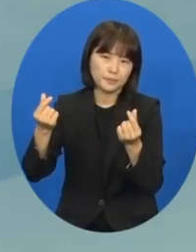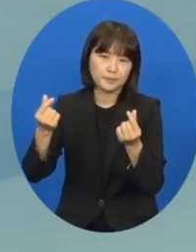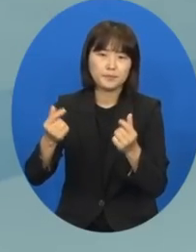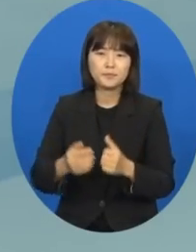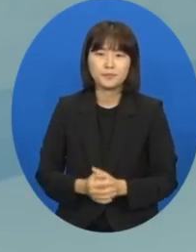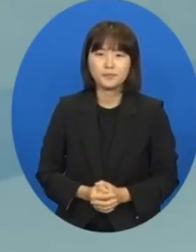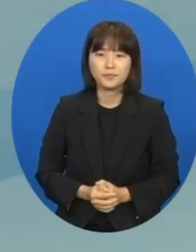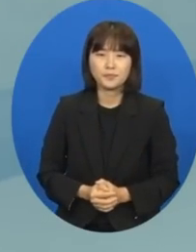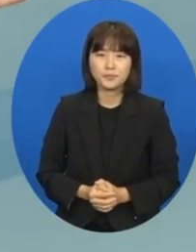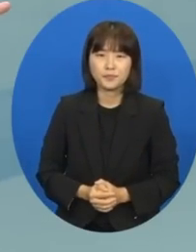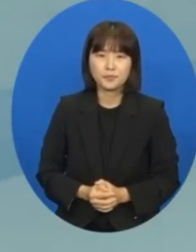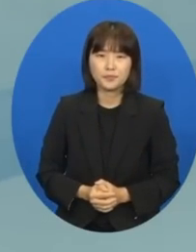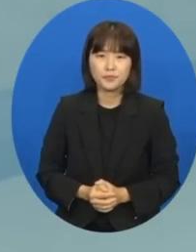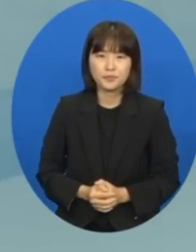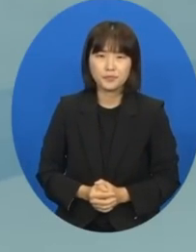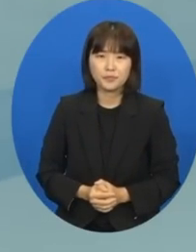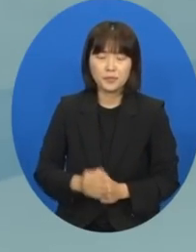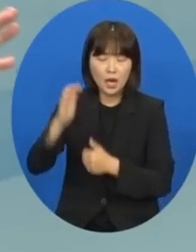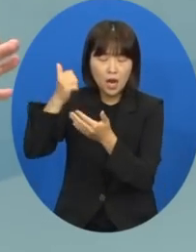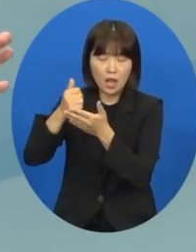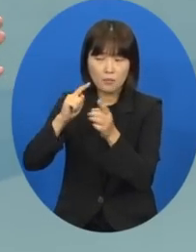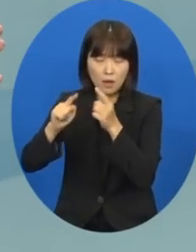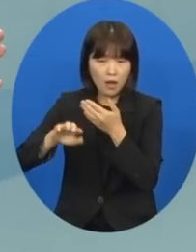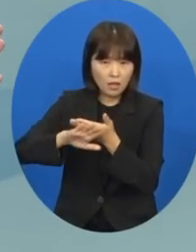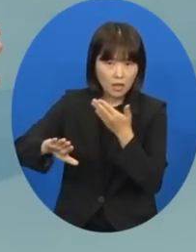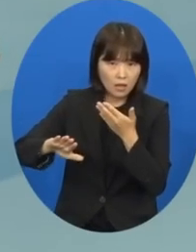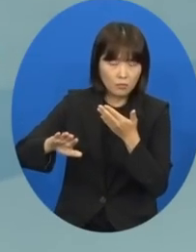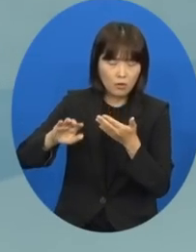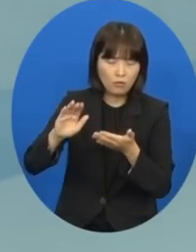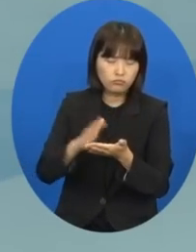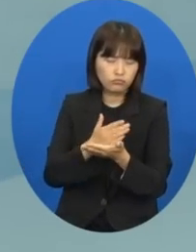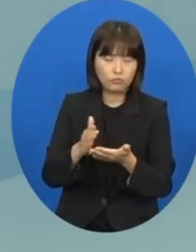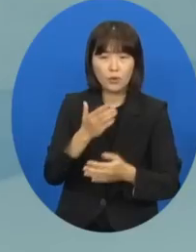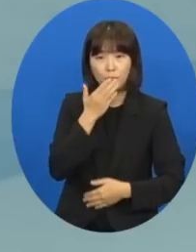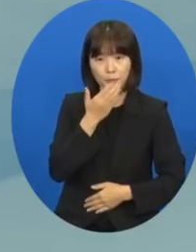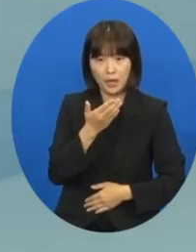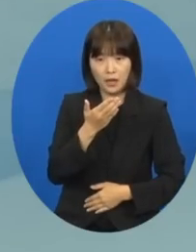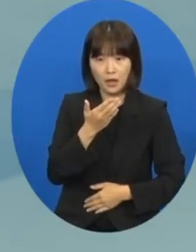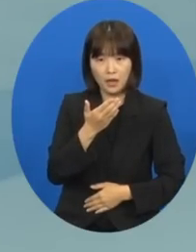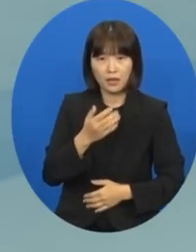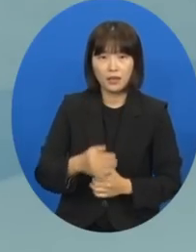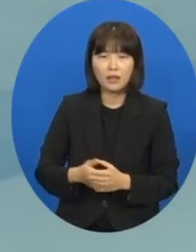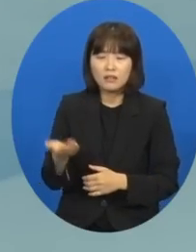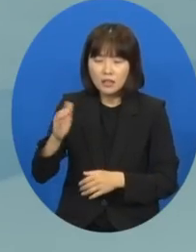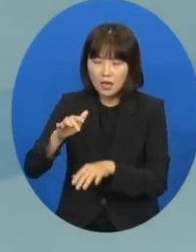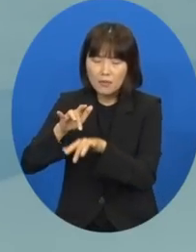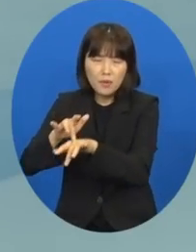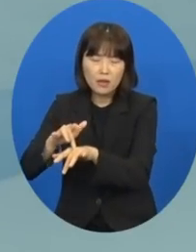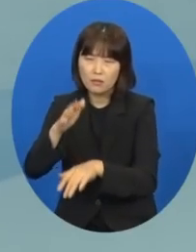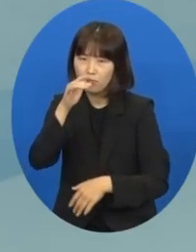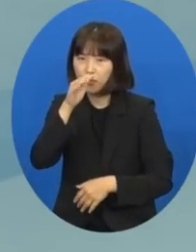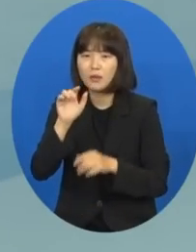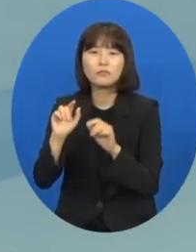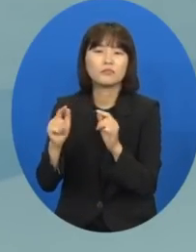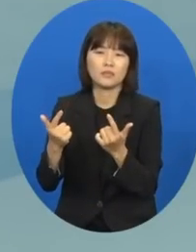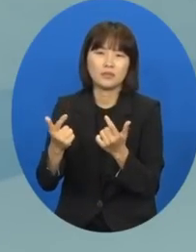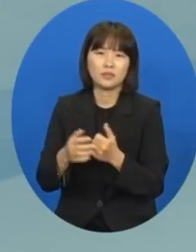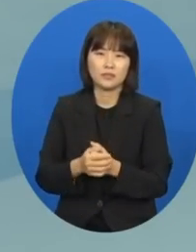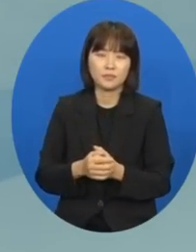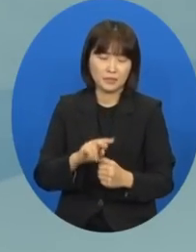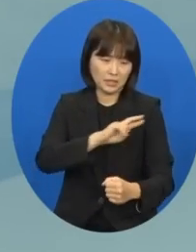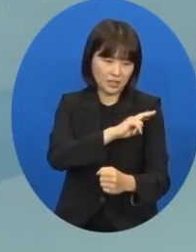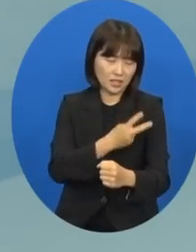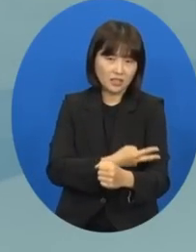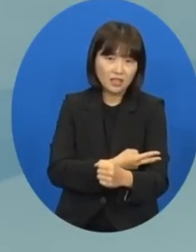있습니다. 아예 다르면 분별을 합니다. 마귀가 바보가 아니에요. 여러분 이단이 왜